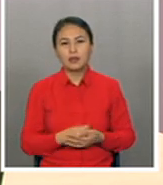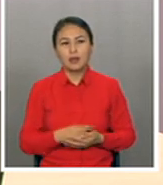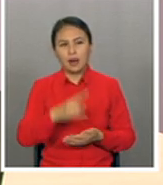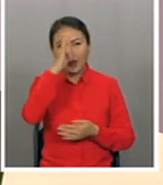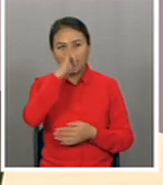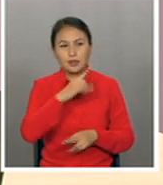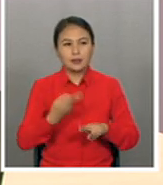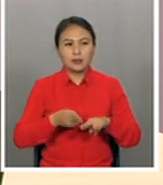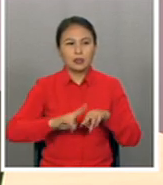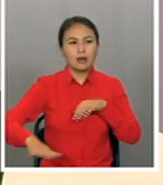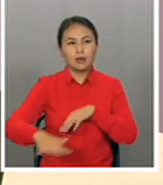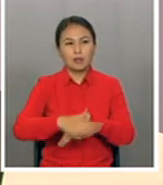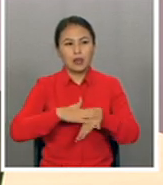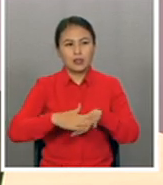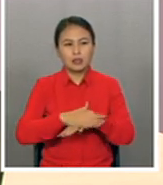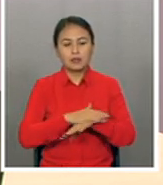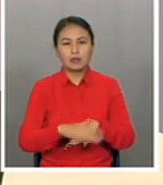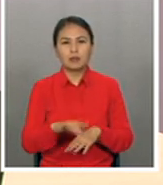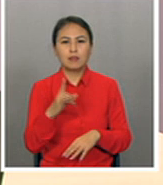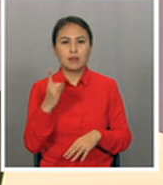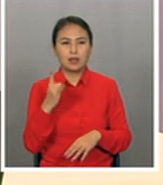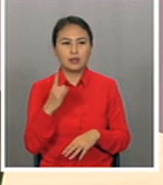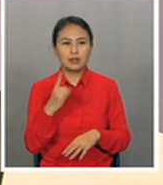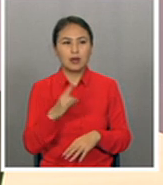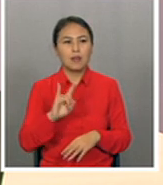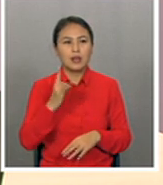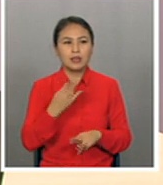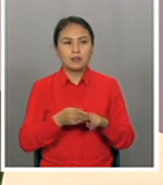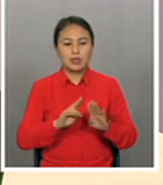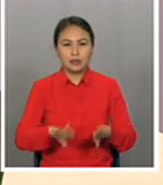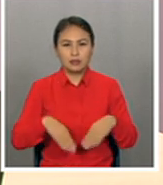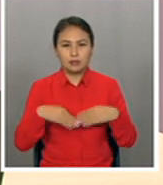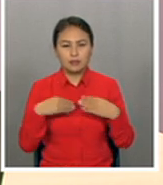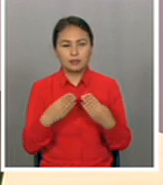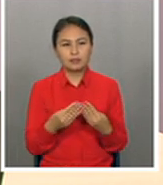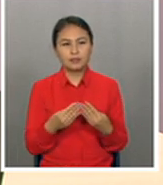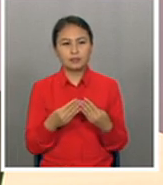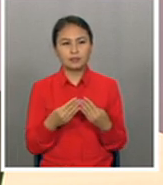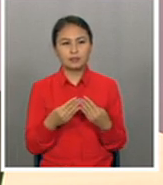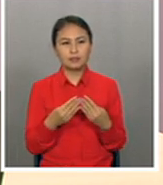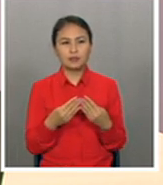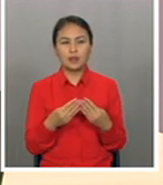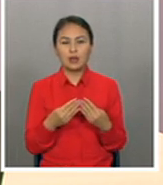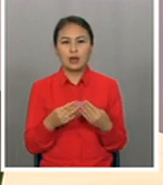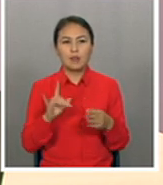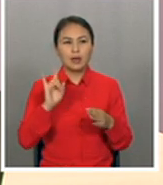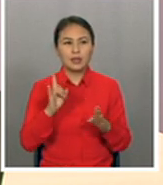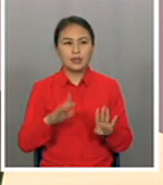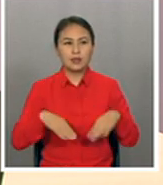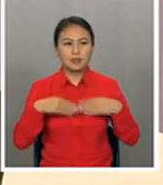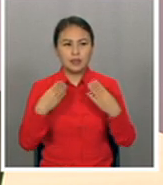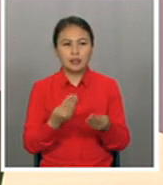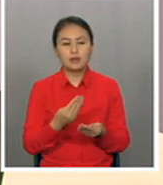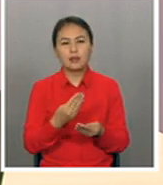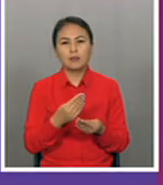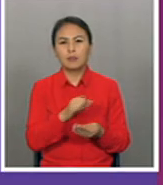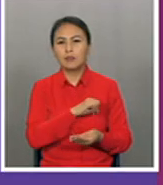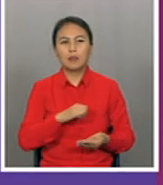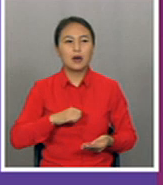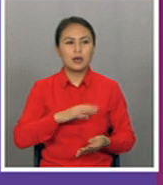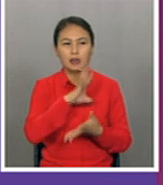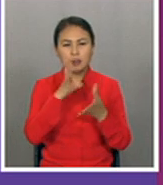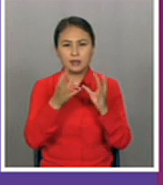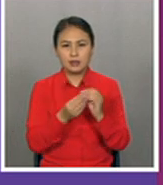Қазақ деген халықтың баласымын. Қазақ деген халықтың баласымын, баласына беретін